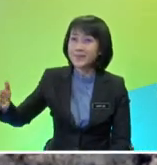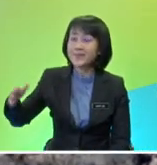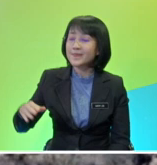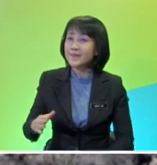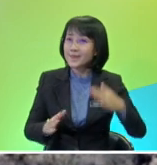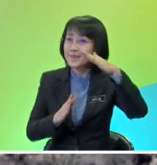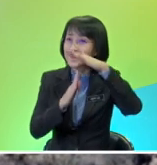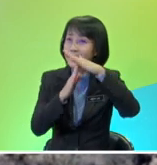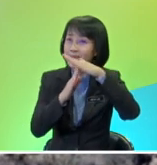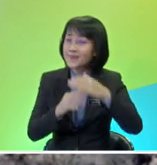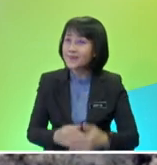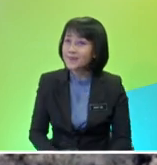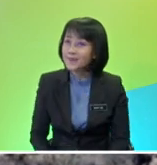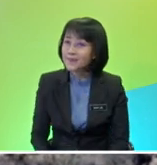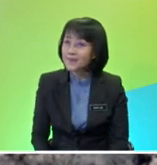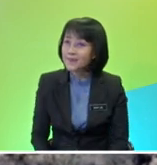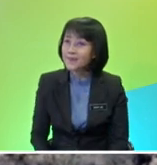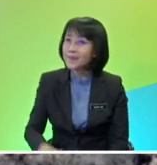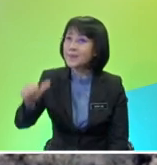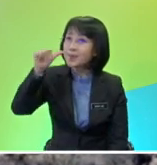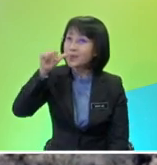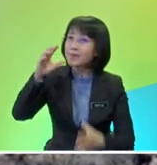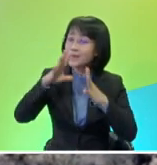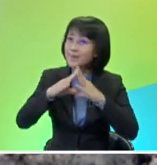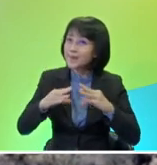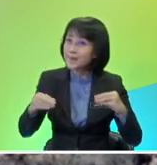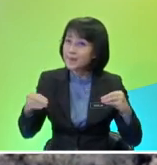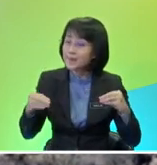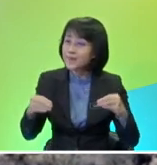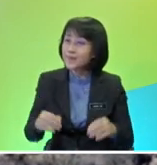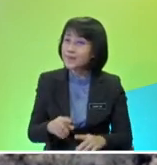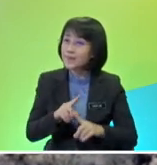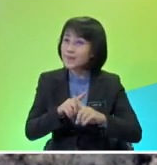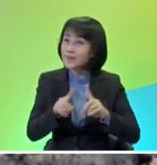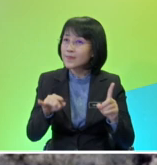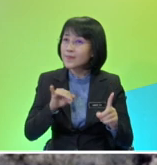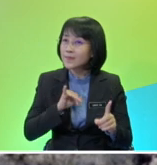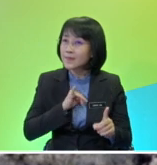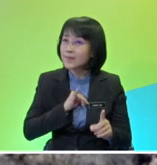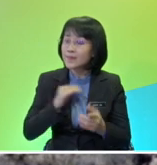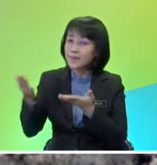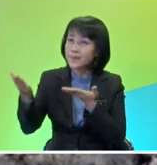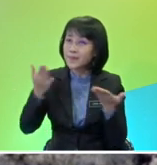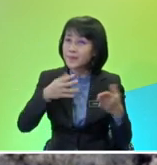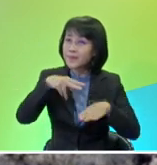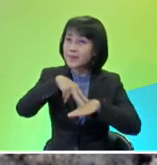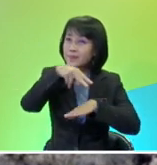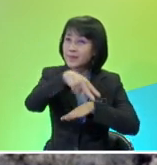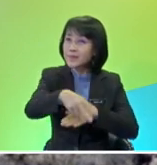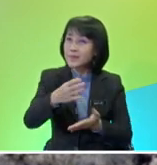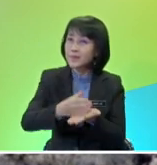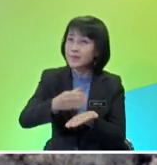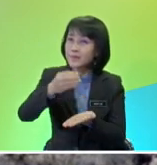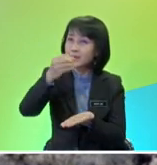Dan minuman saya pun telah habis. Tetapi saya perlu membawa turun semula botol